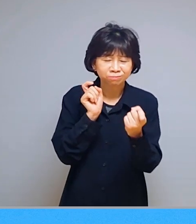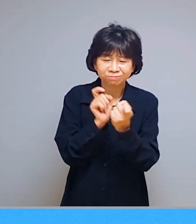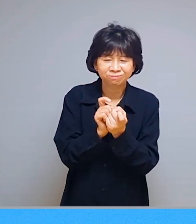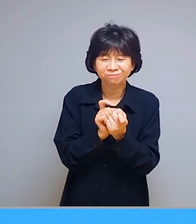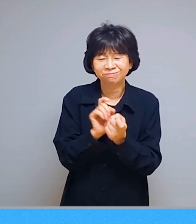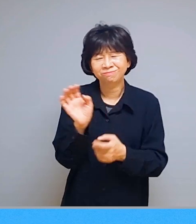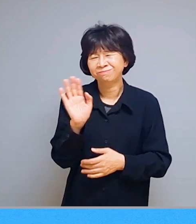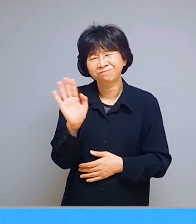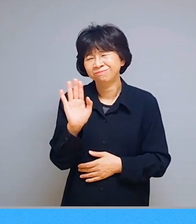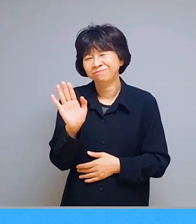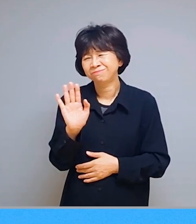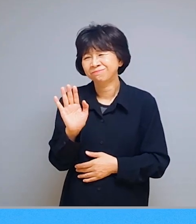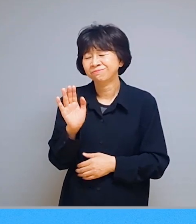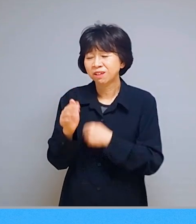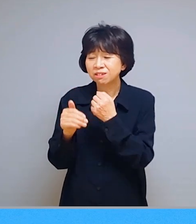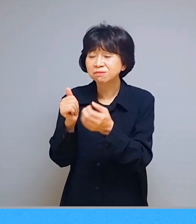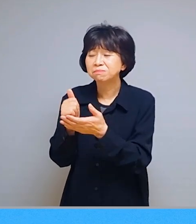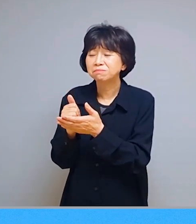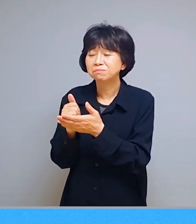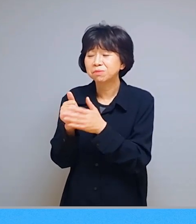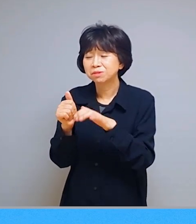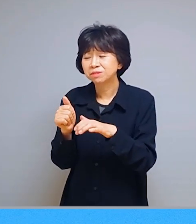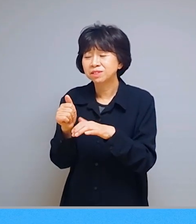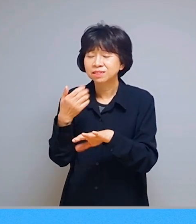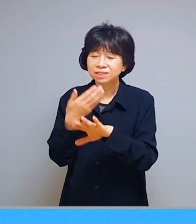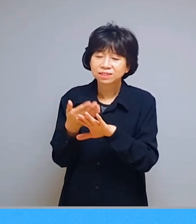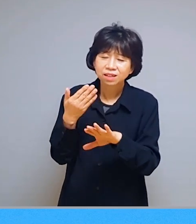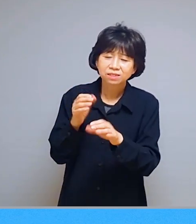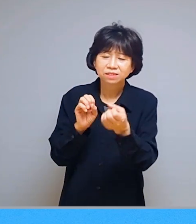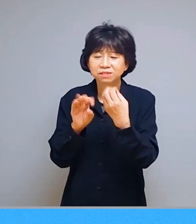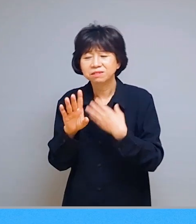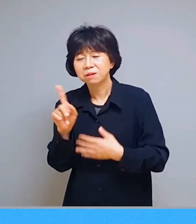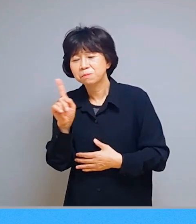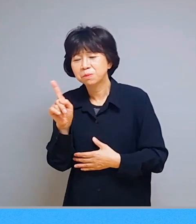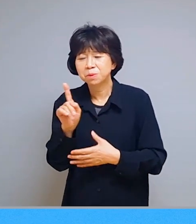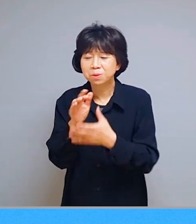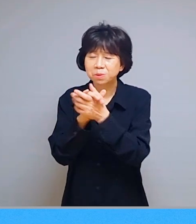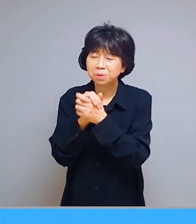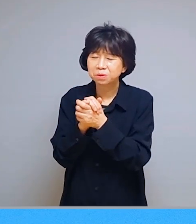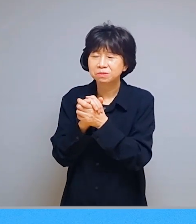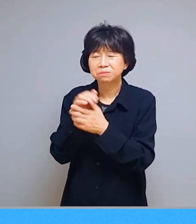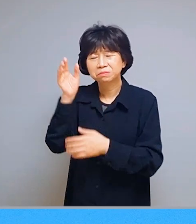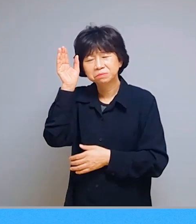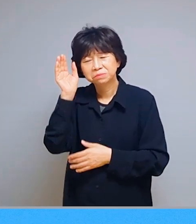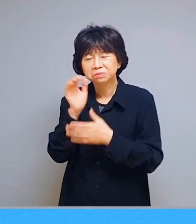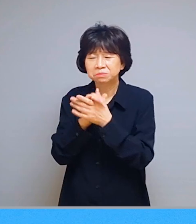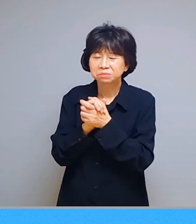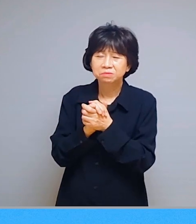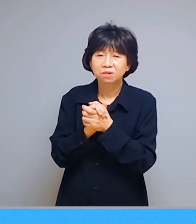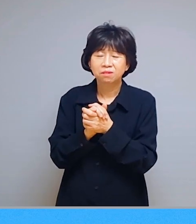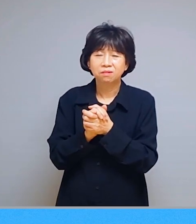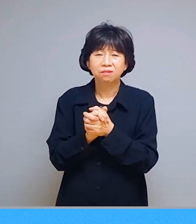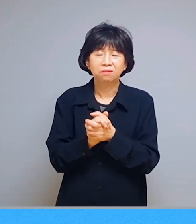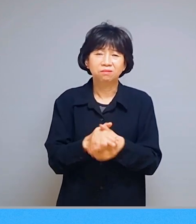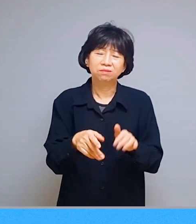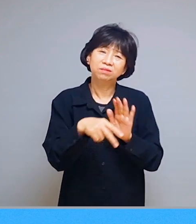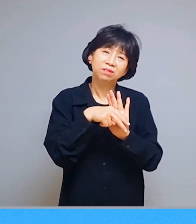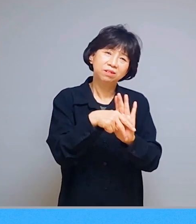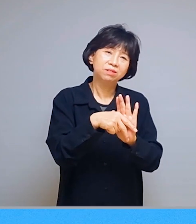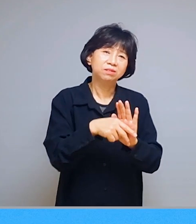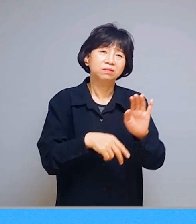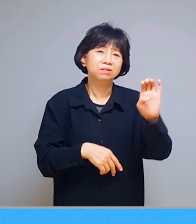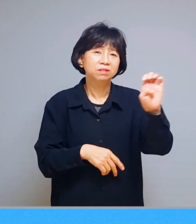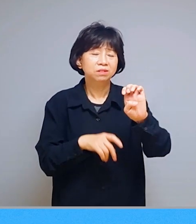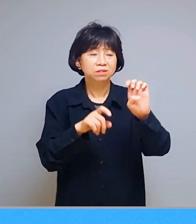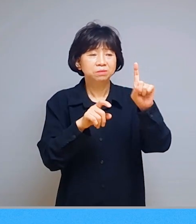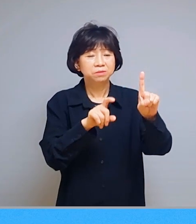하나님 앞에 또 다른 말씀을 기대하며 애걸복걸할 때가 있습니다. 이사야서 41장 10절